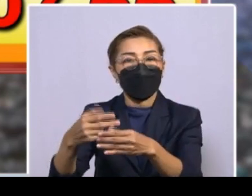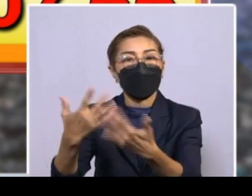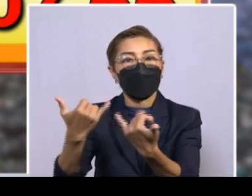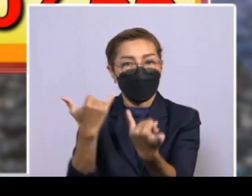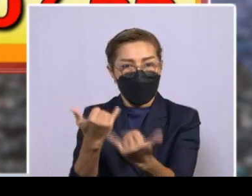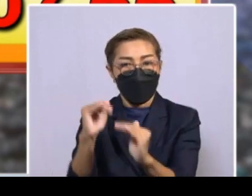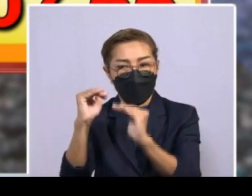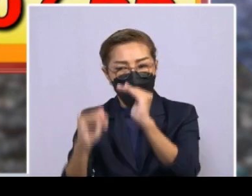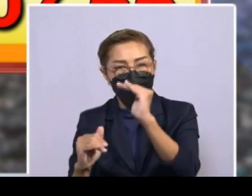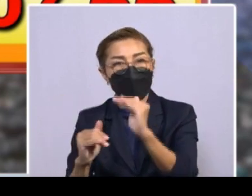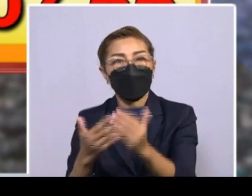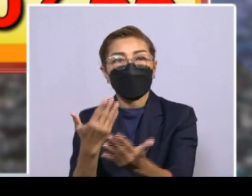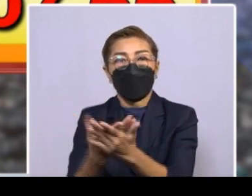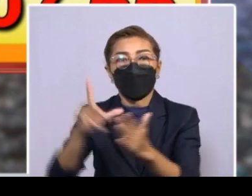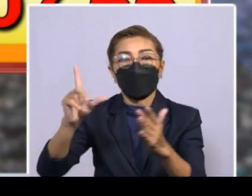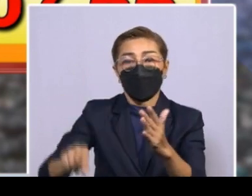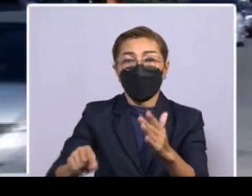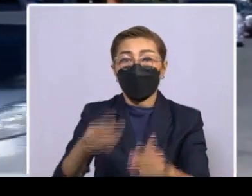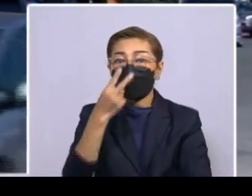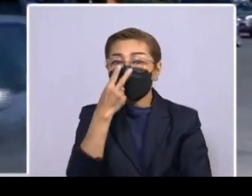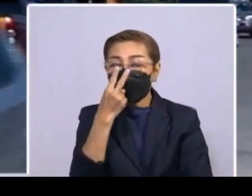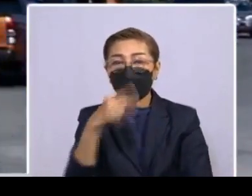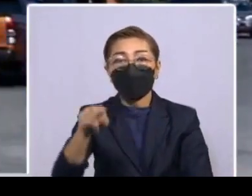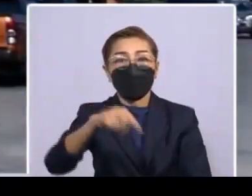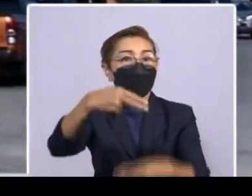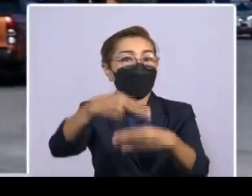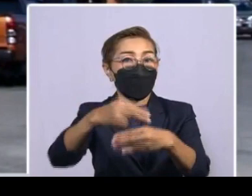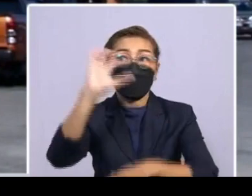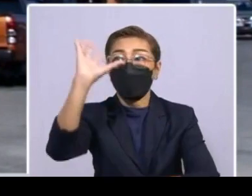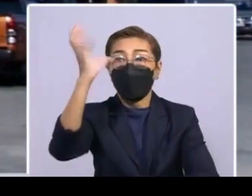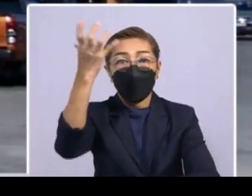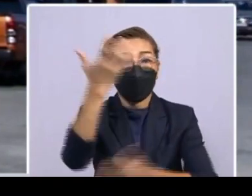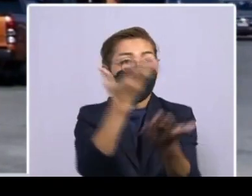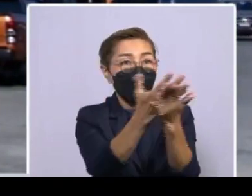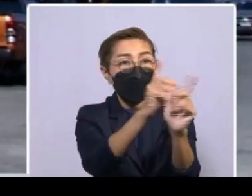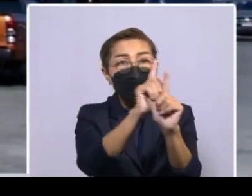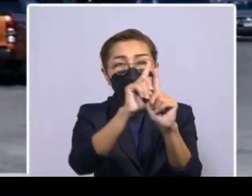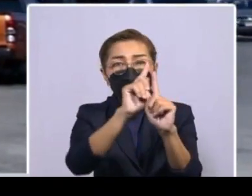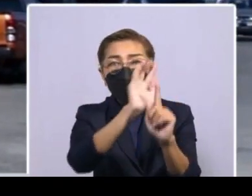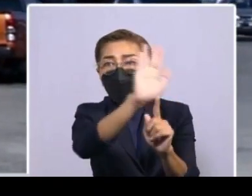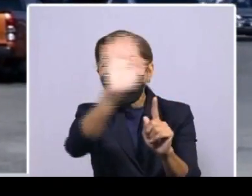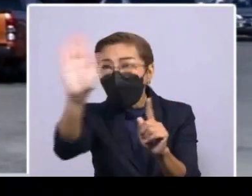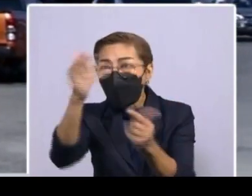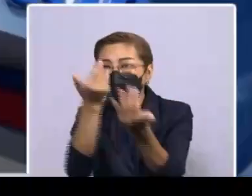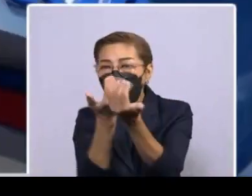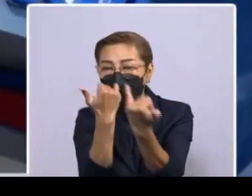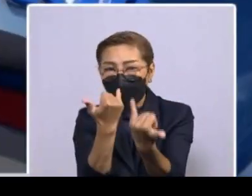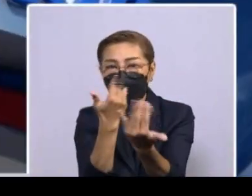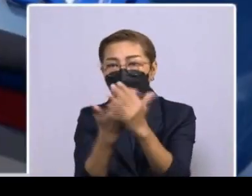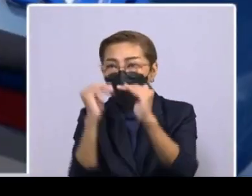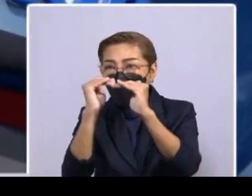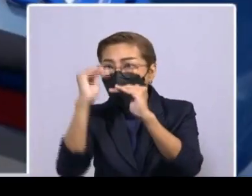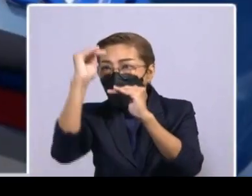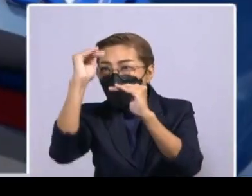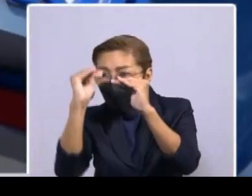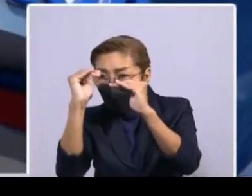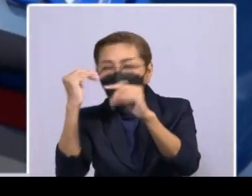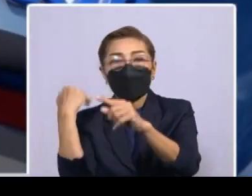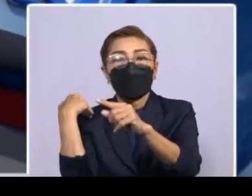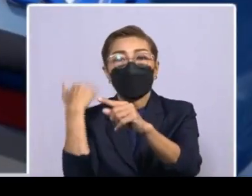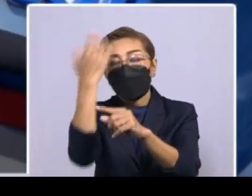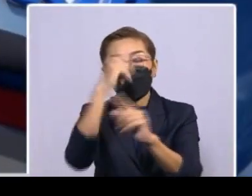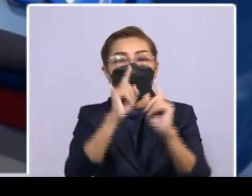เหรียญต่อบาร์เรลนะฮะคือถ้าเกิดดูจากสถานการณ์ราคาน้ำมันในตลาดโลกวันนี้มีการย่อตัวลงมาเล็กน้อยจากการจราจรเรื่อง